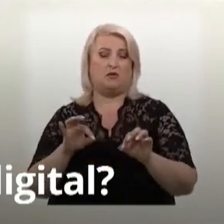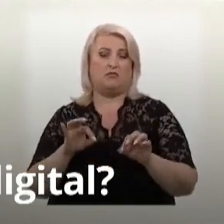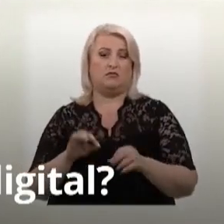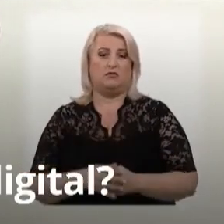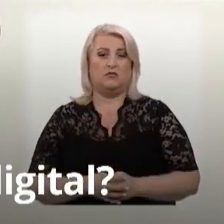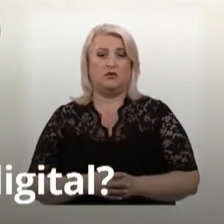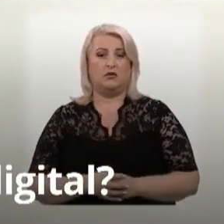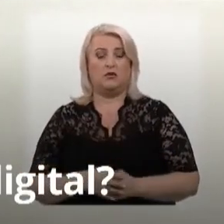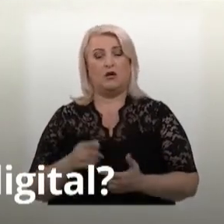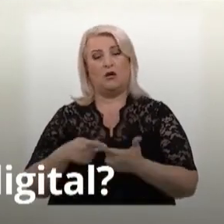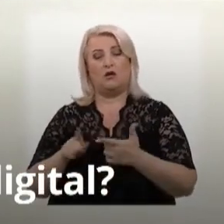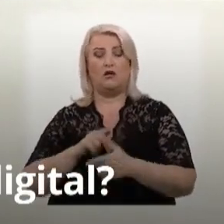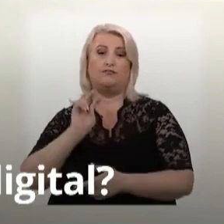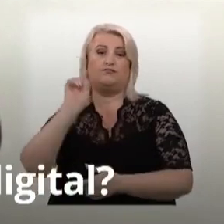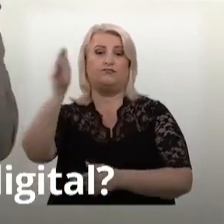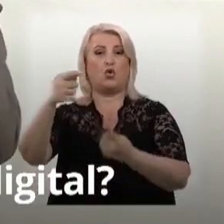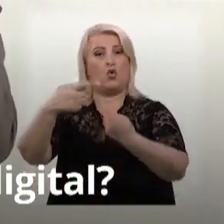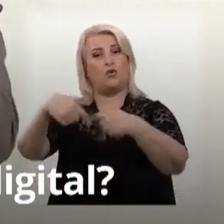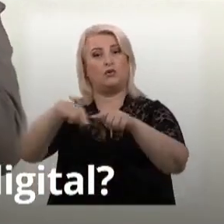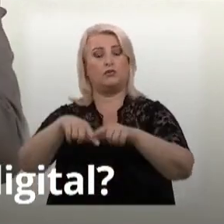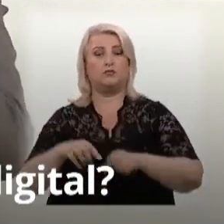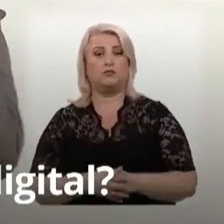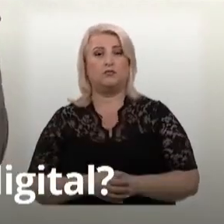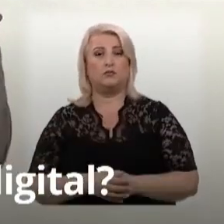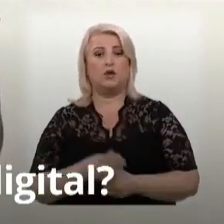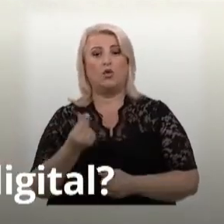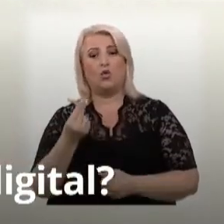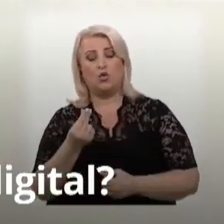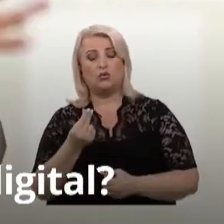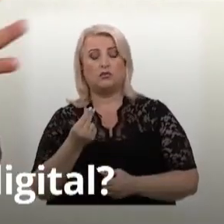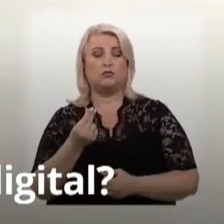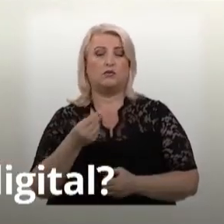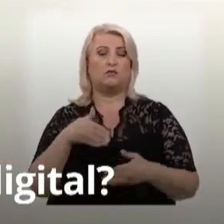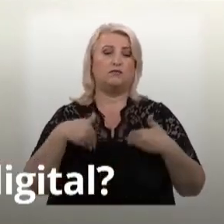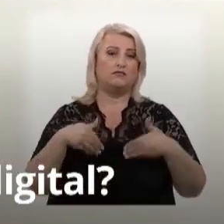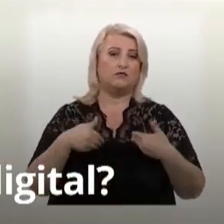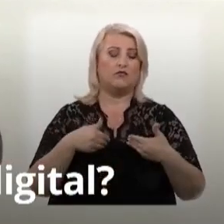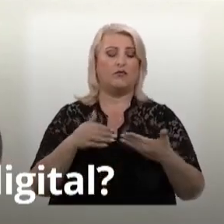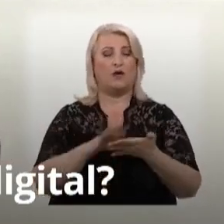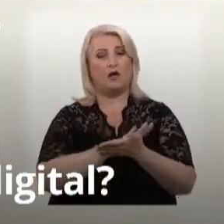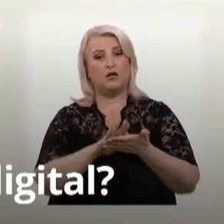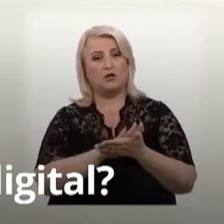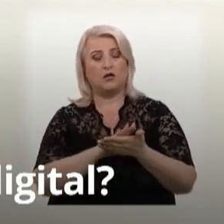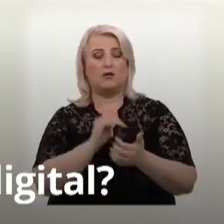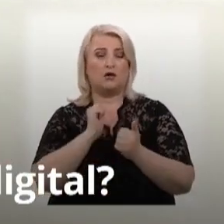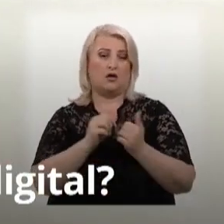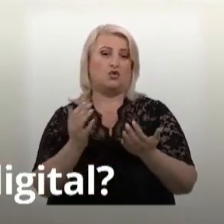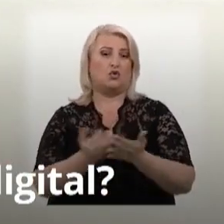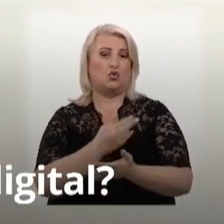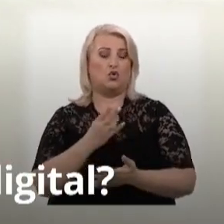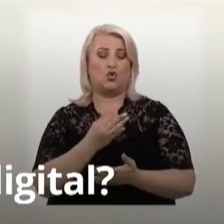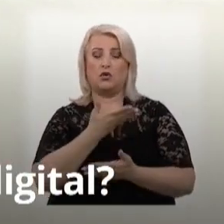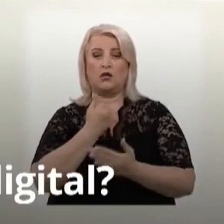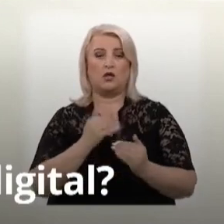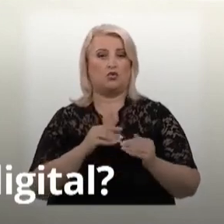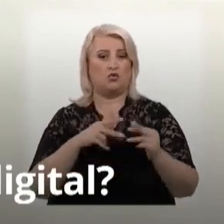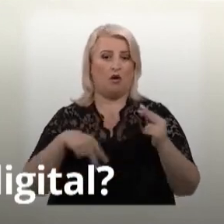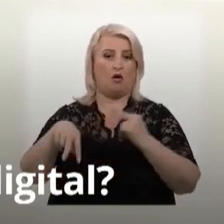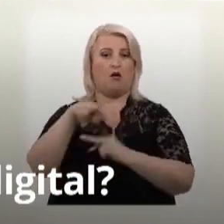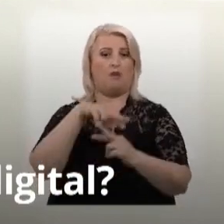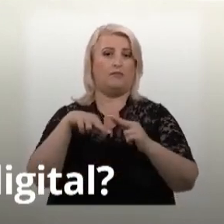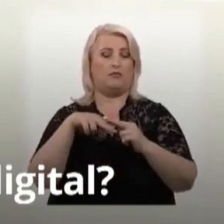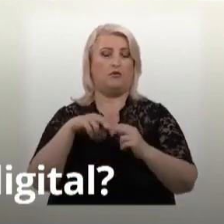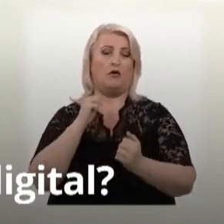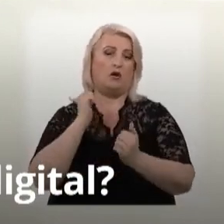sau nu ducem la agenție construit și însă calitate de fiecare o să găsească dar în nu există egalitate între ei